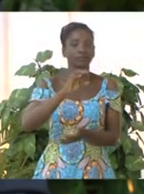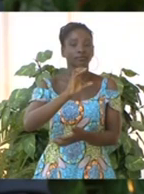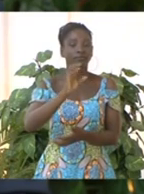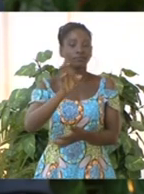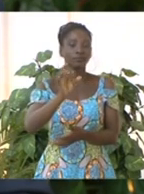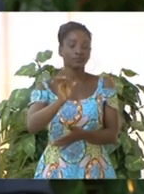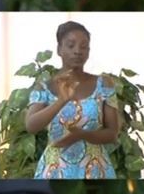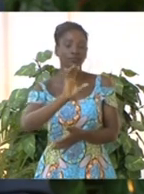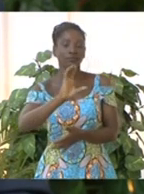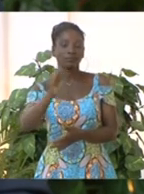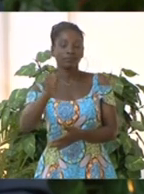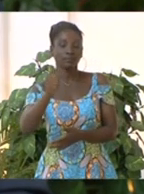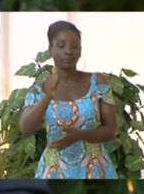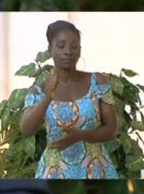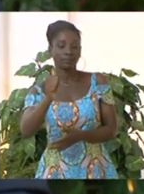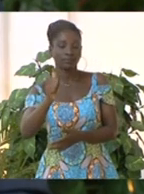606, soit